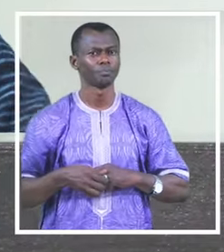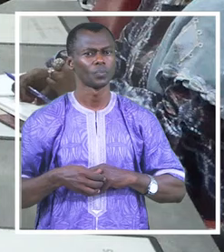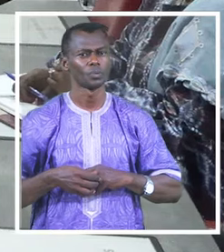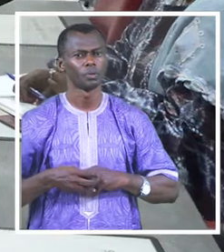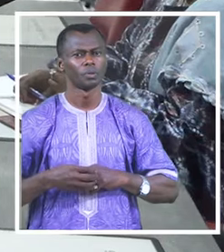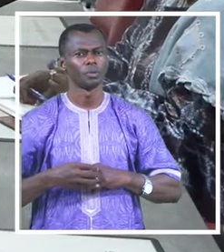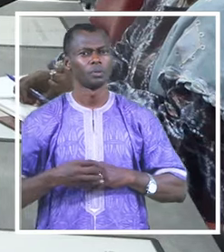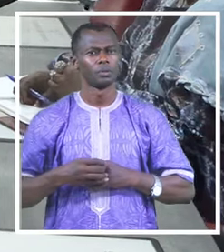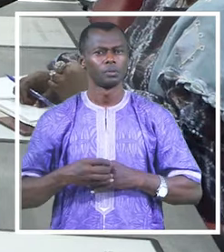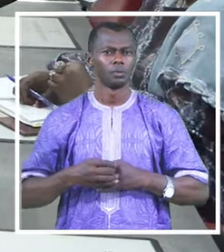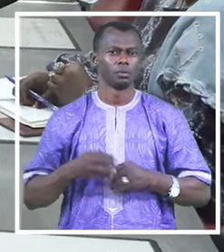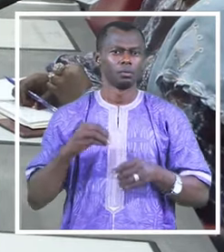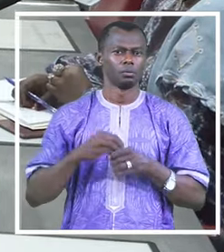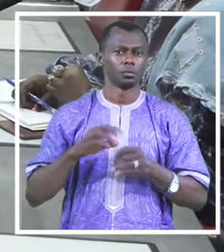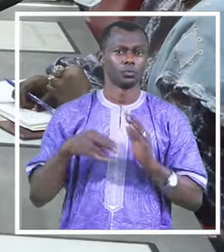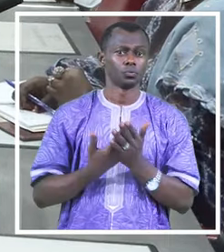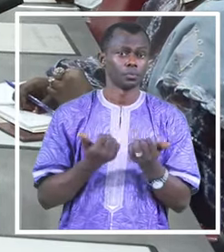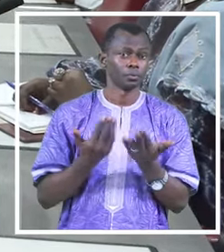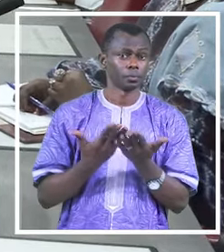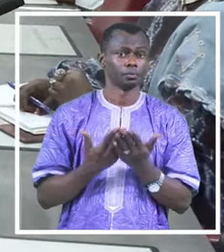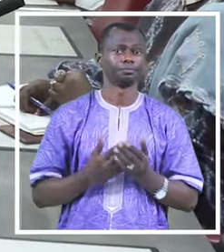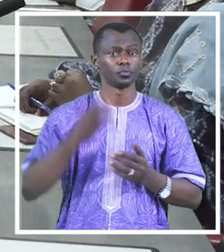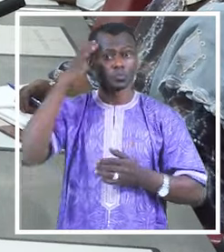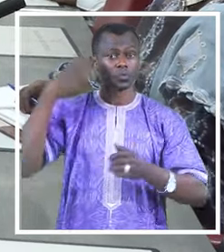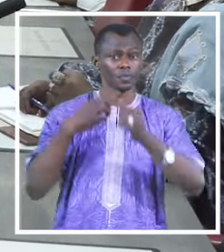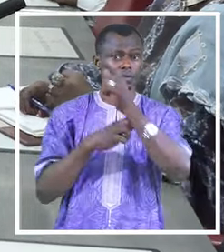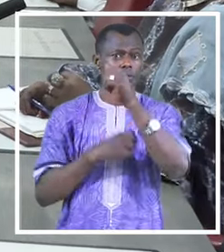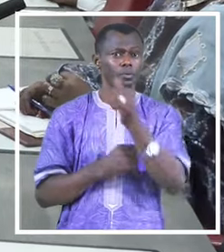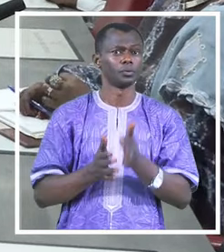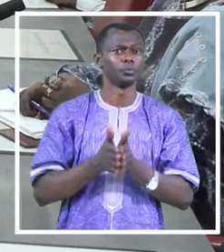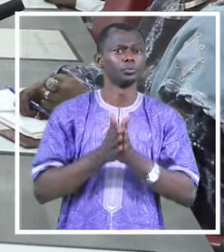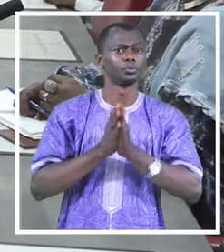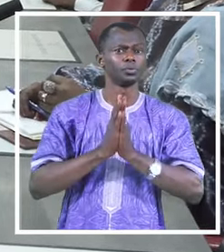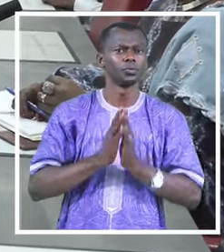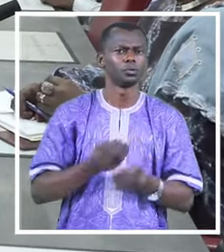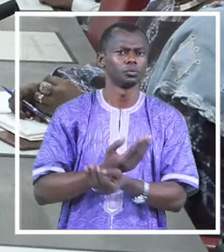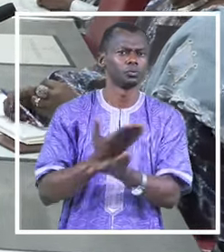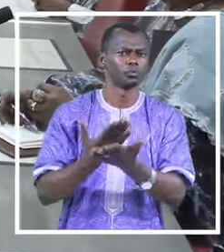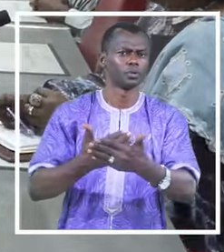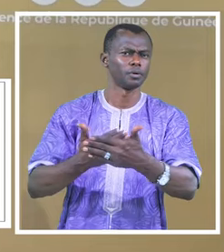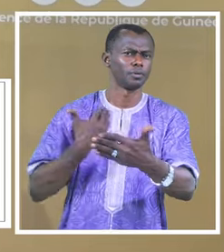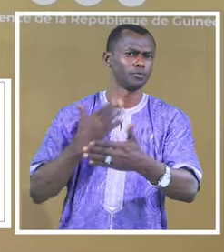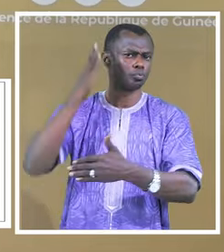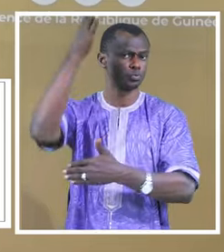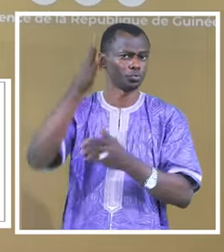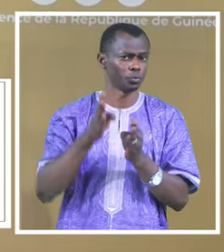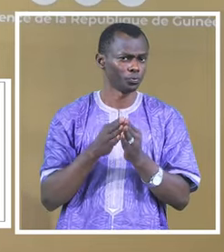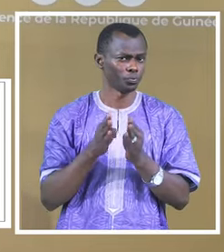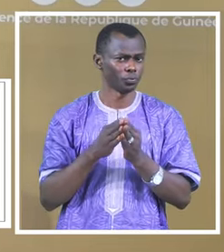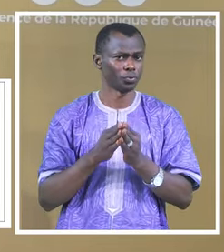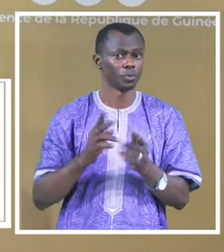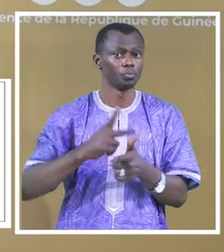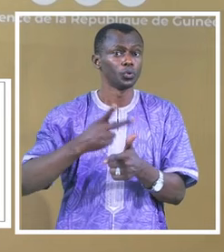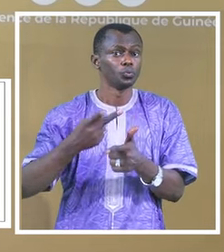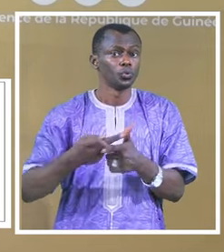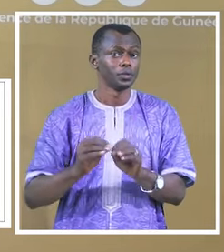le prochain Conseil des ministres, une proposition concrète de mise en œuvre de cette instruction. Au titre du compte-rendu